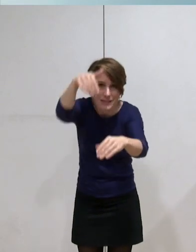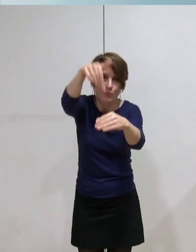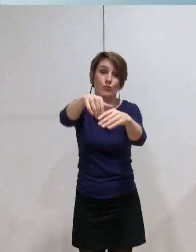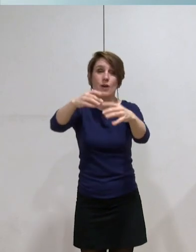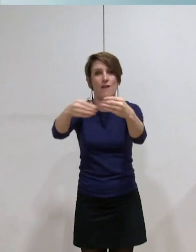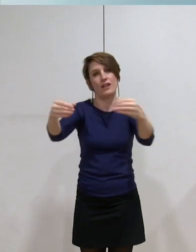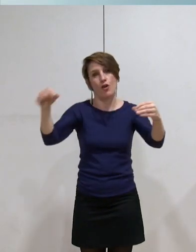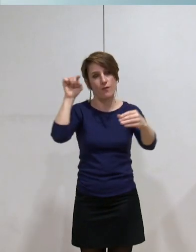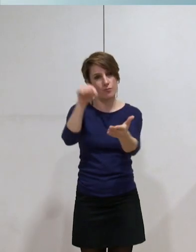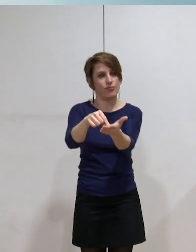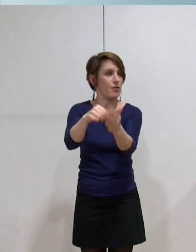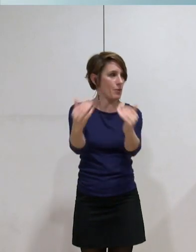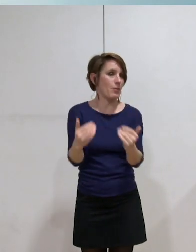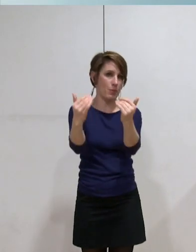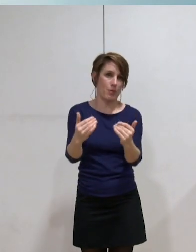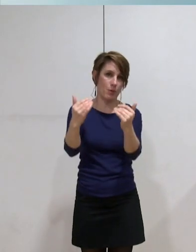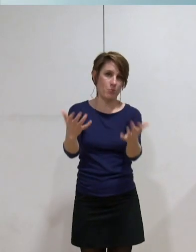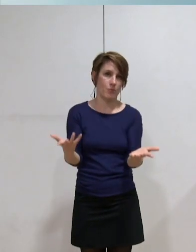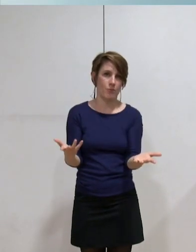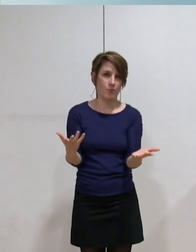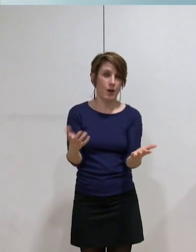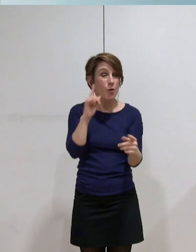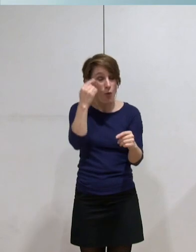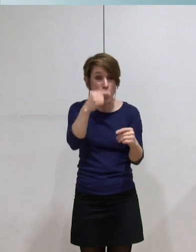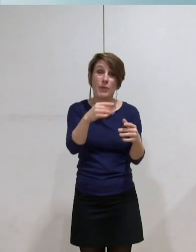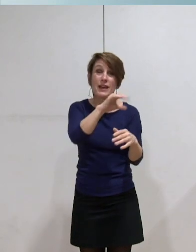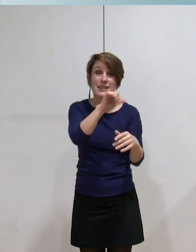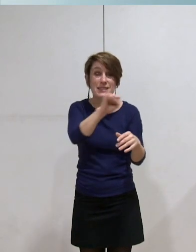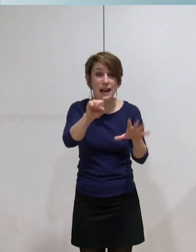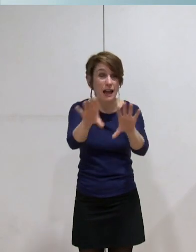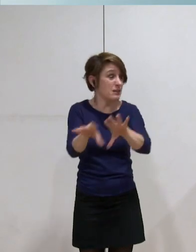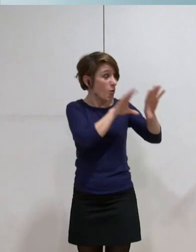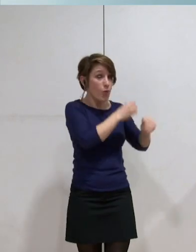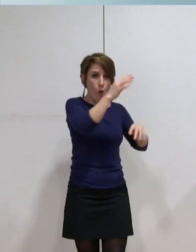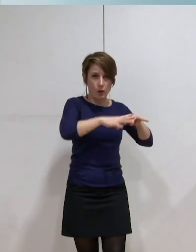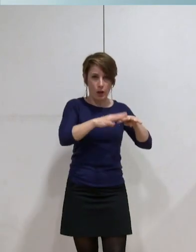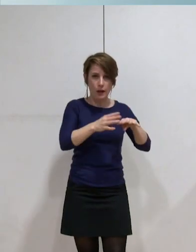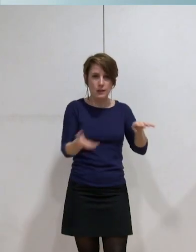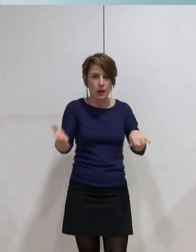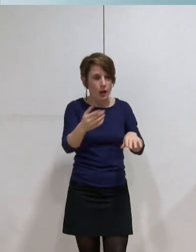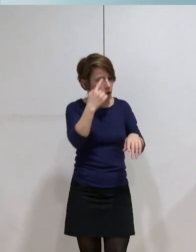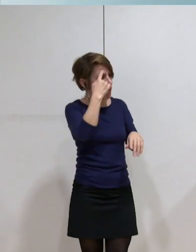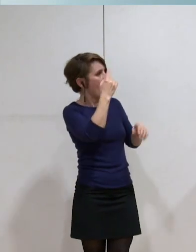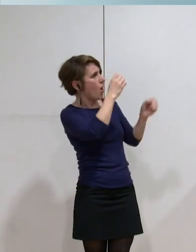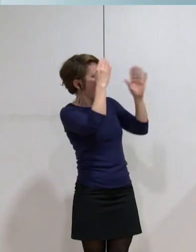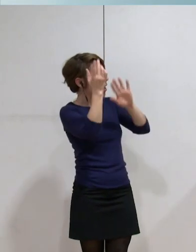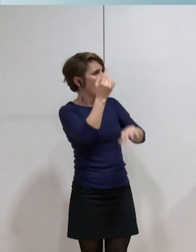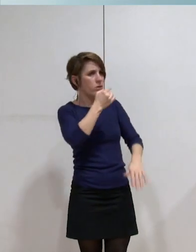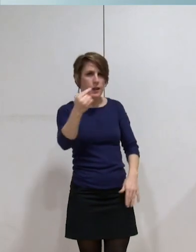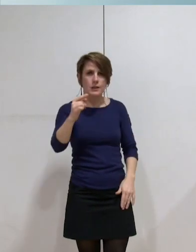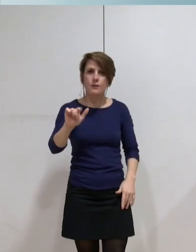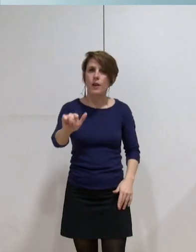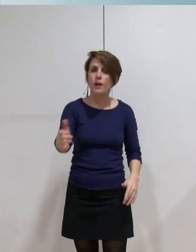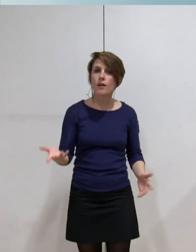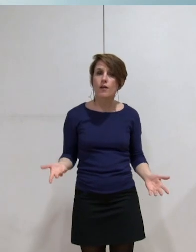et de donner un signal qui aurait pu être perçu comme un mauvais signal c'est donc un débat que nous aurons encore on va pas le traiter là ce soir et